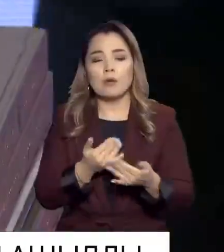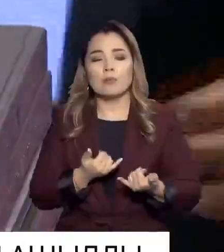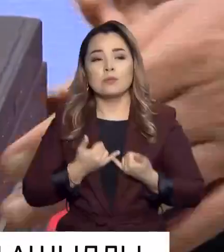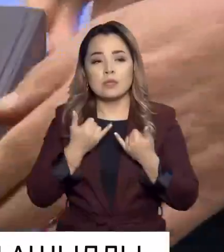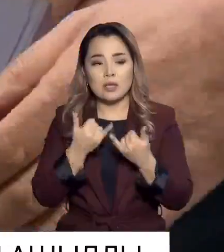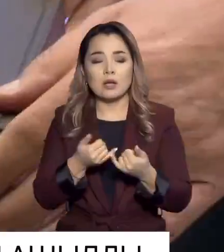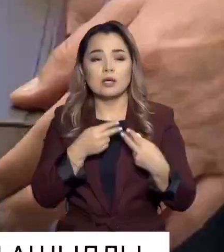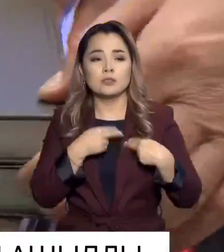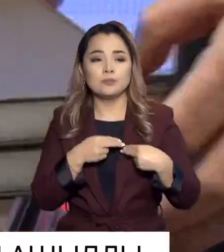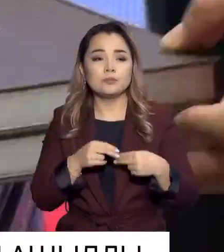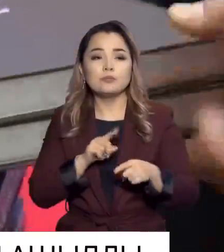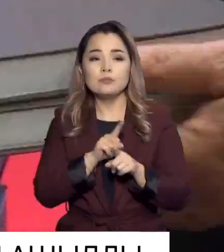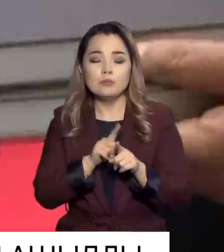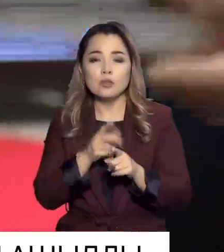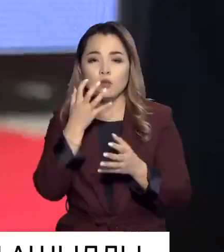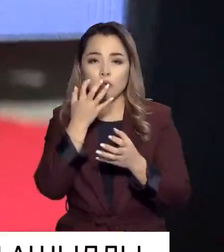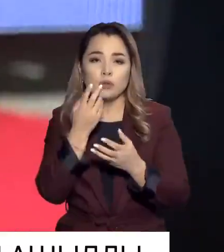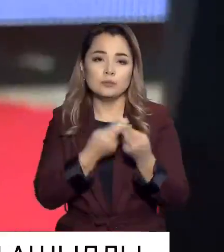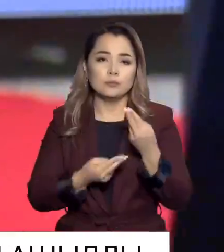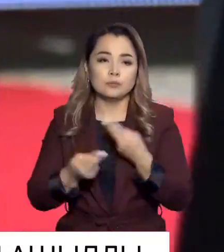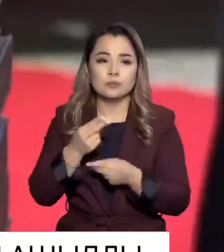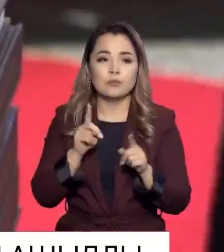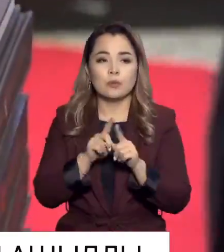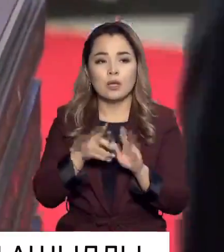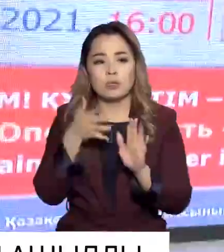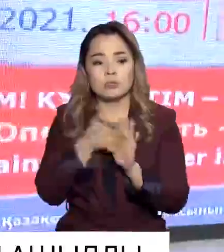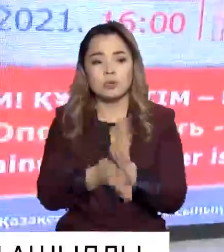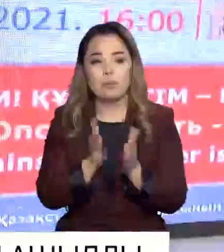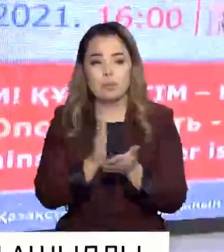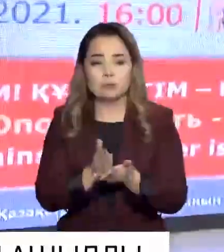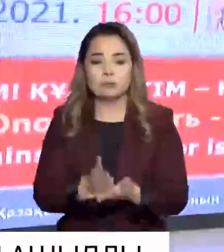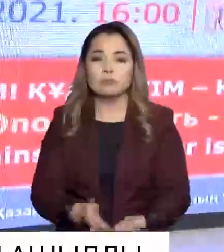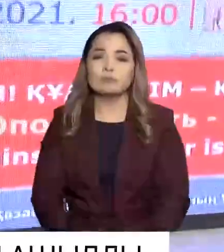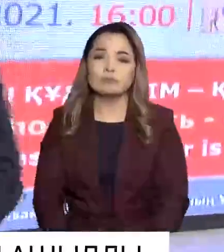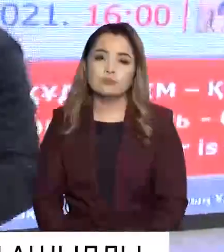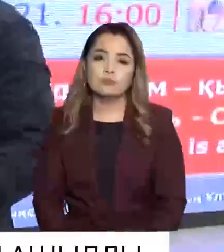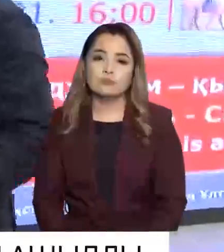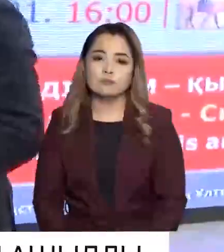мен өміріне сыр шертетін фото суреттері еніп отыр.